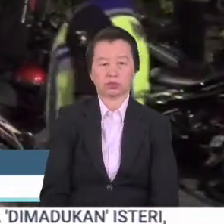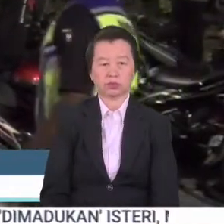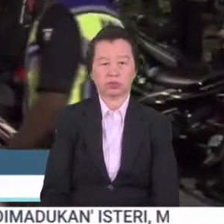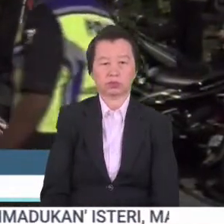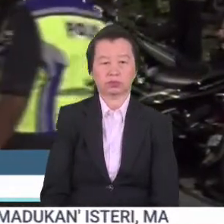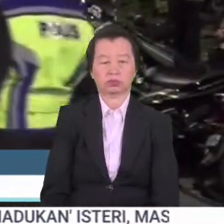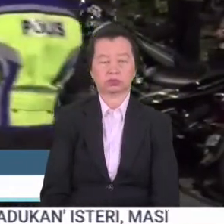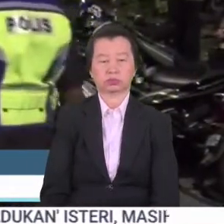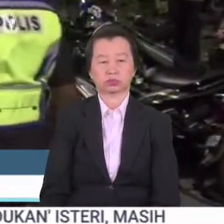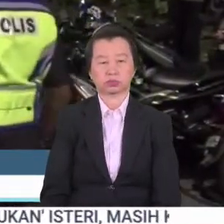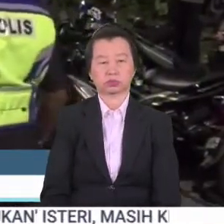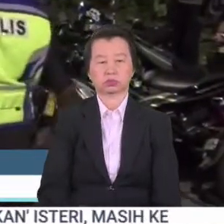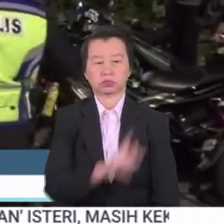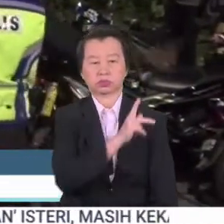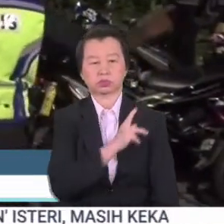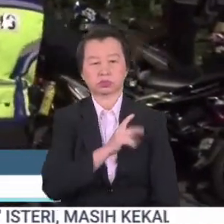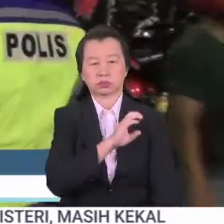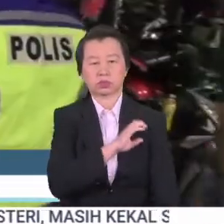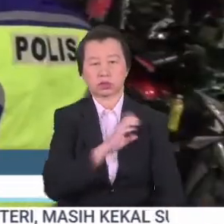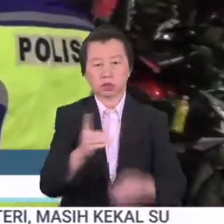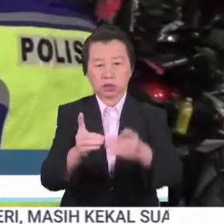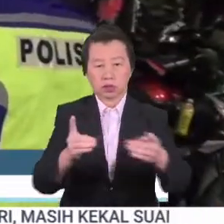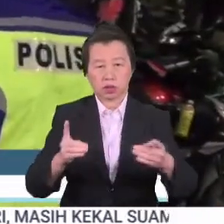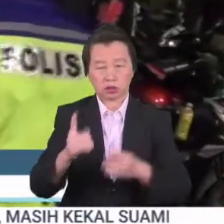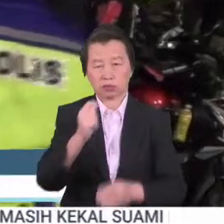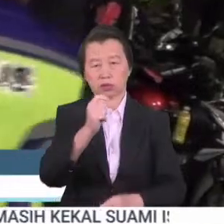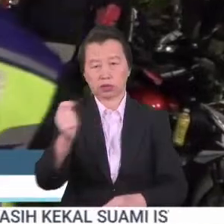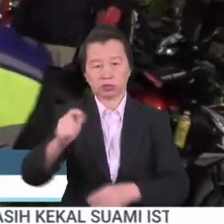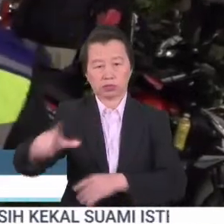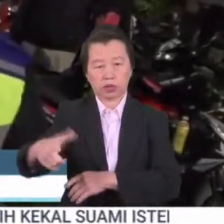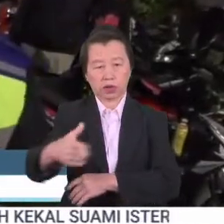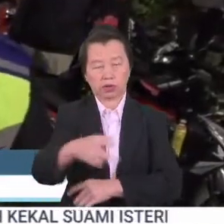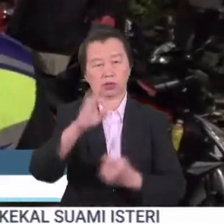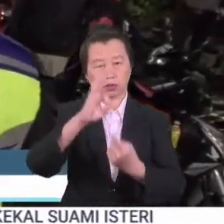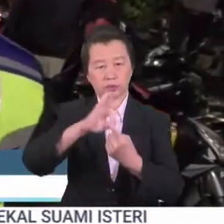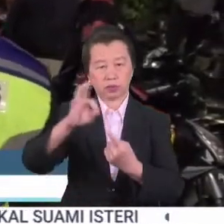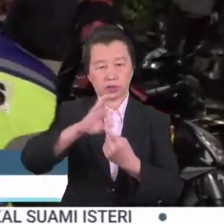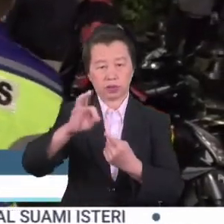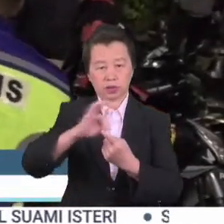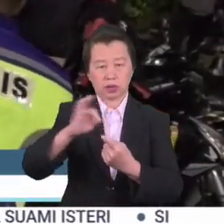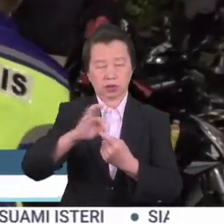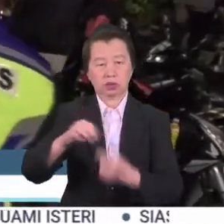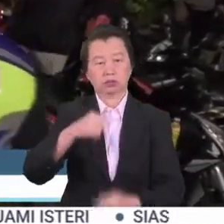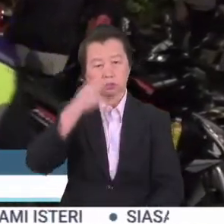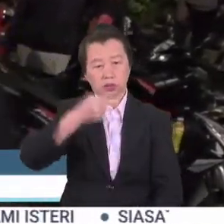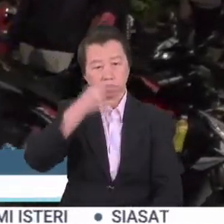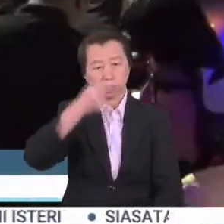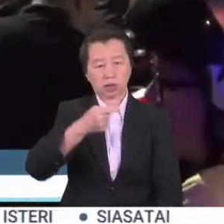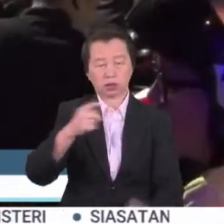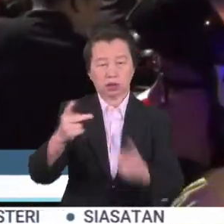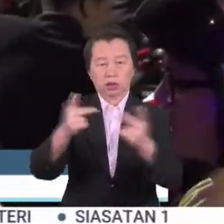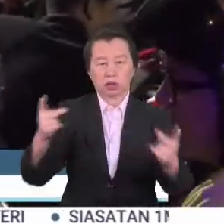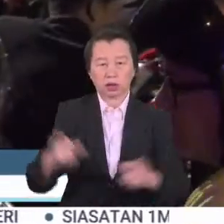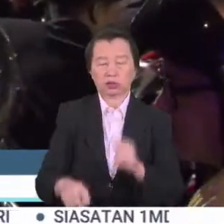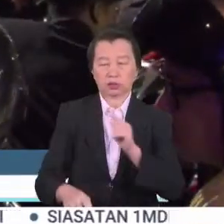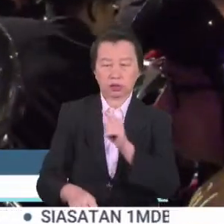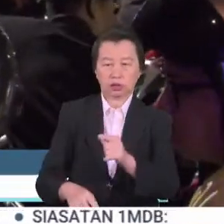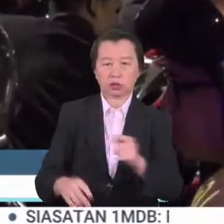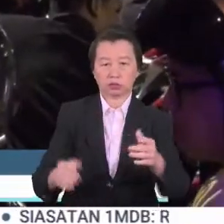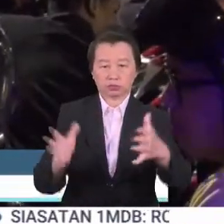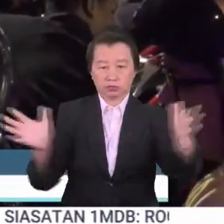Pinang menurut ketua polis daerah Timur Laut assistant komiser polis sfian santong berkata kawasan terbabit